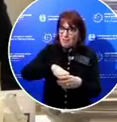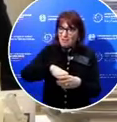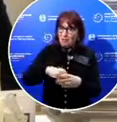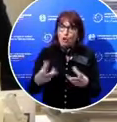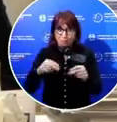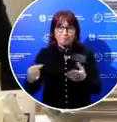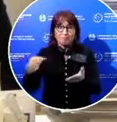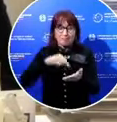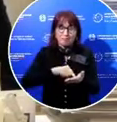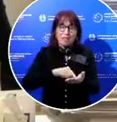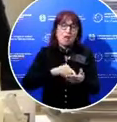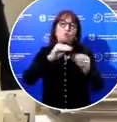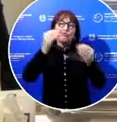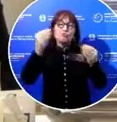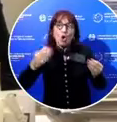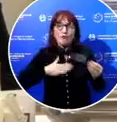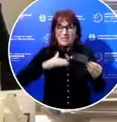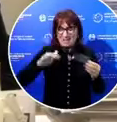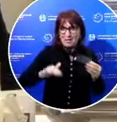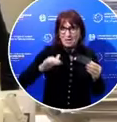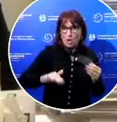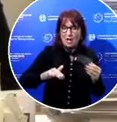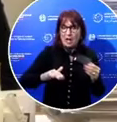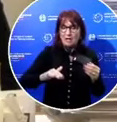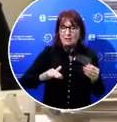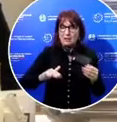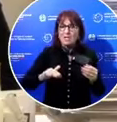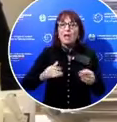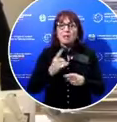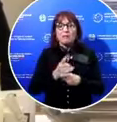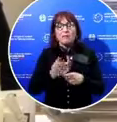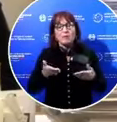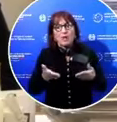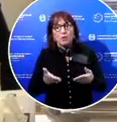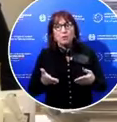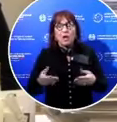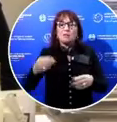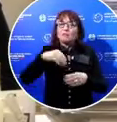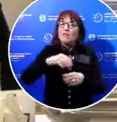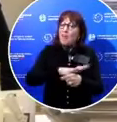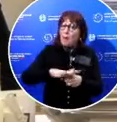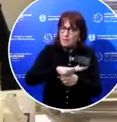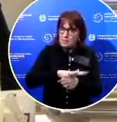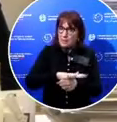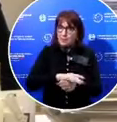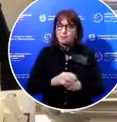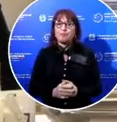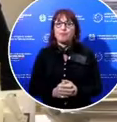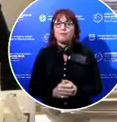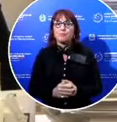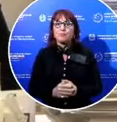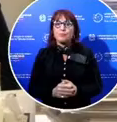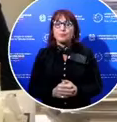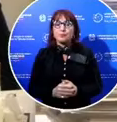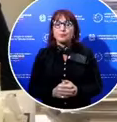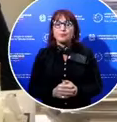dei minorenni coinvolga anche l'intero nucleo familiare. Il fenomeno delle droghe, in definitiva,